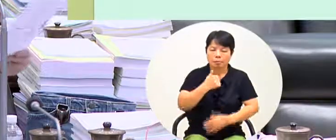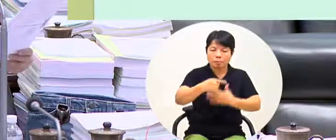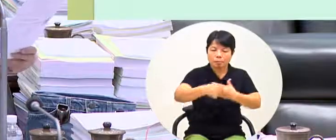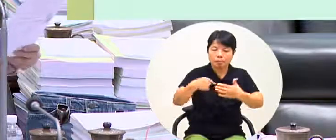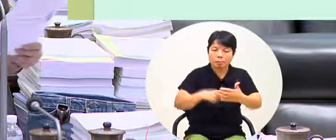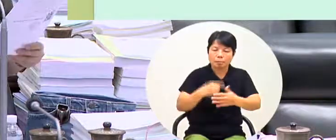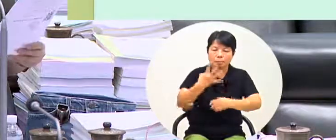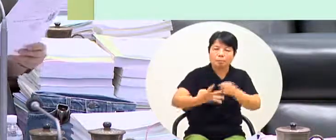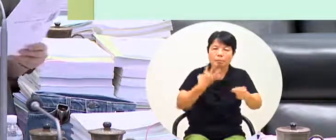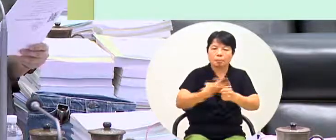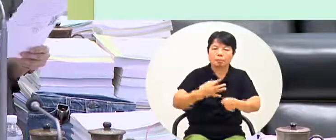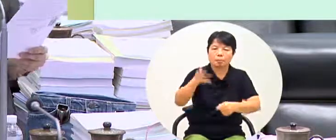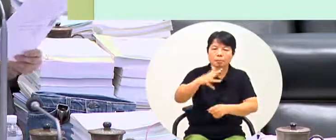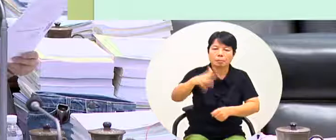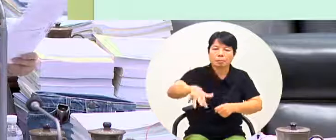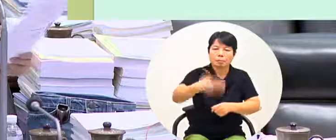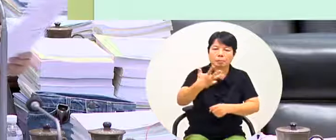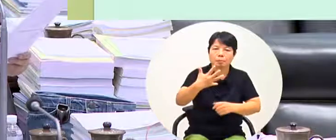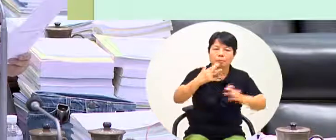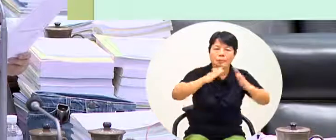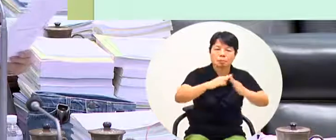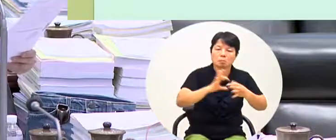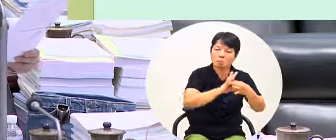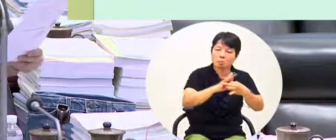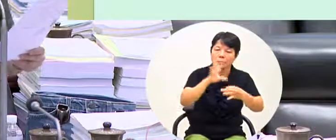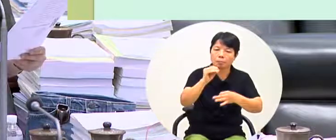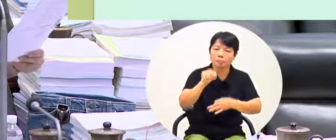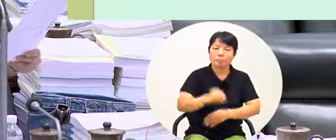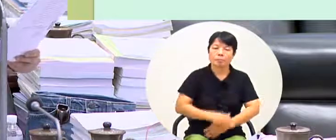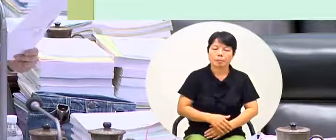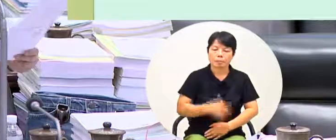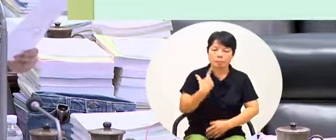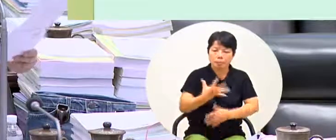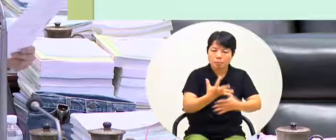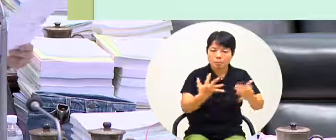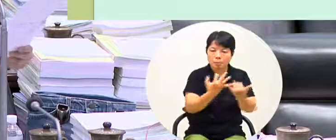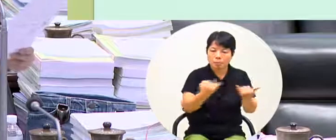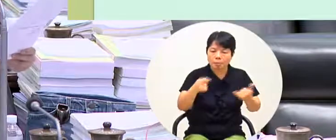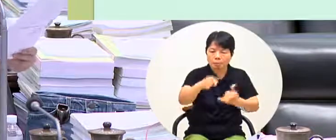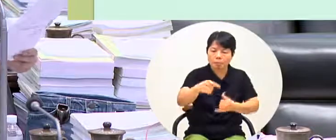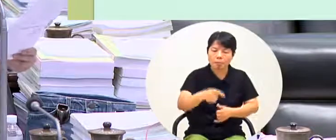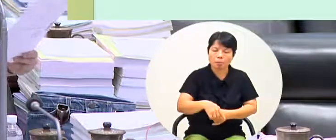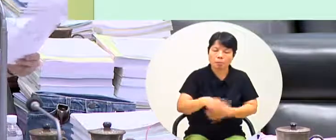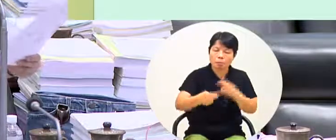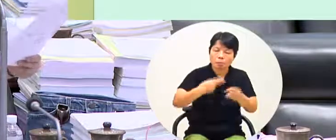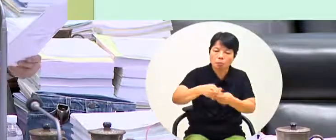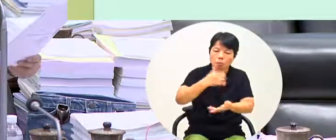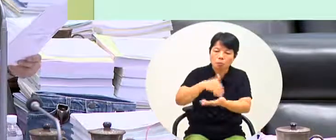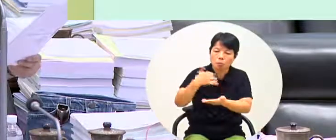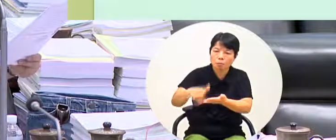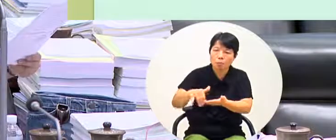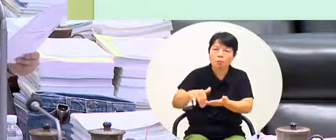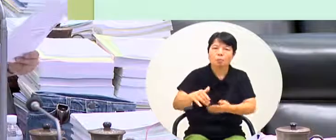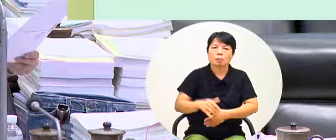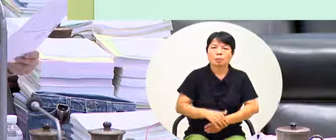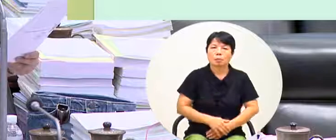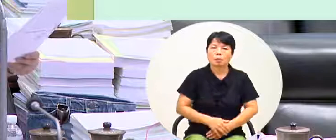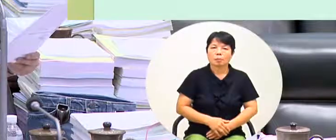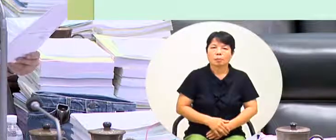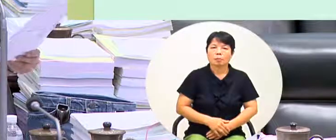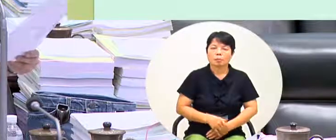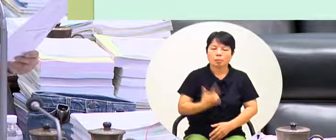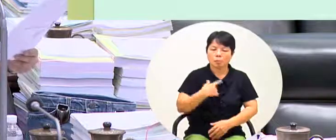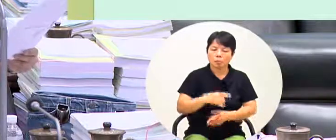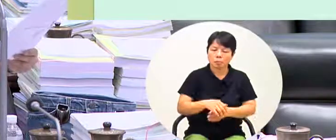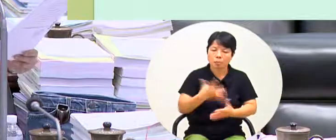什么关联？如果这个数据到底是你怎么去估算四年要做8800户，这个数据怎么来的？啊，如果说我们高